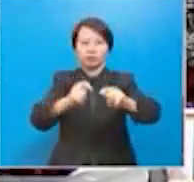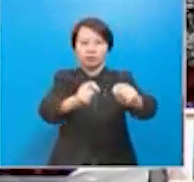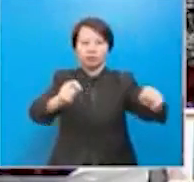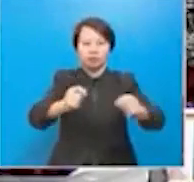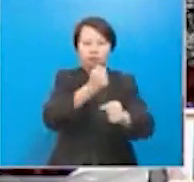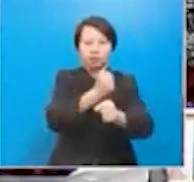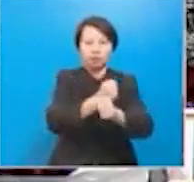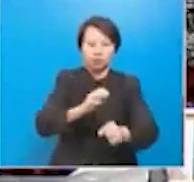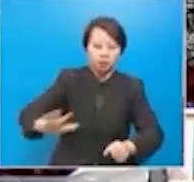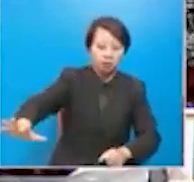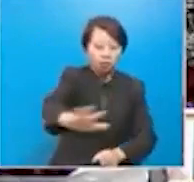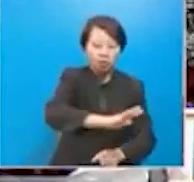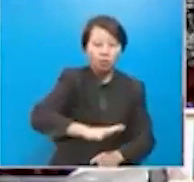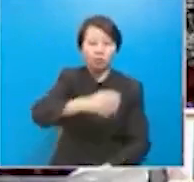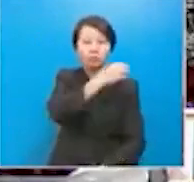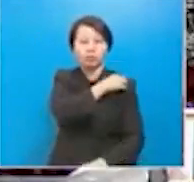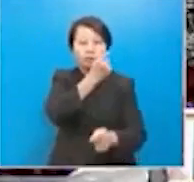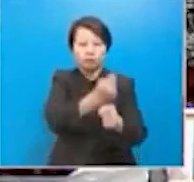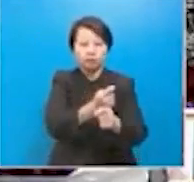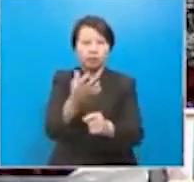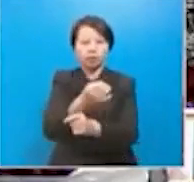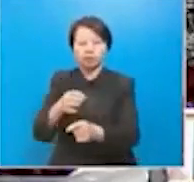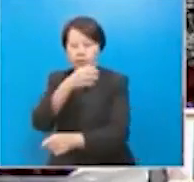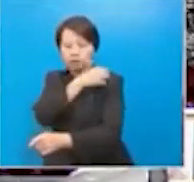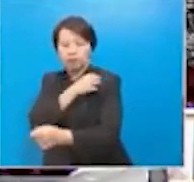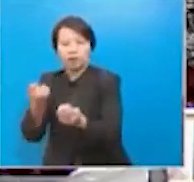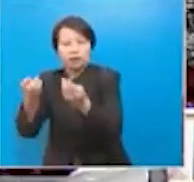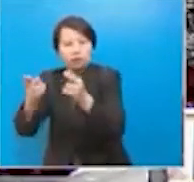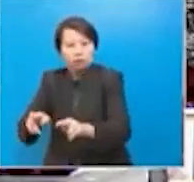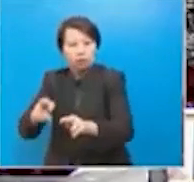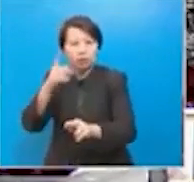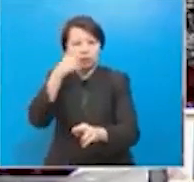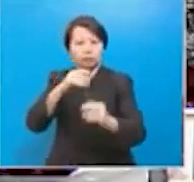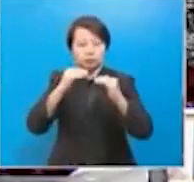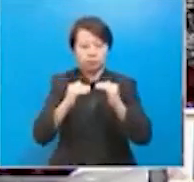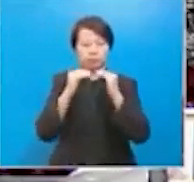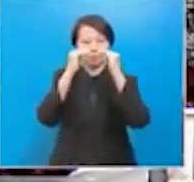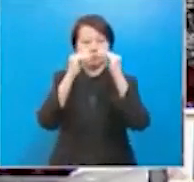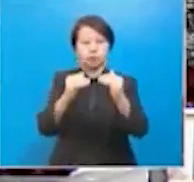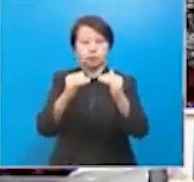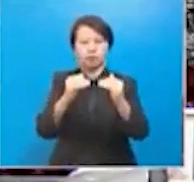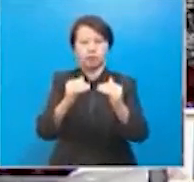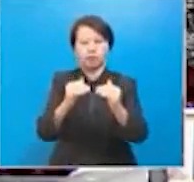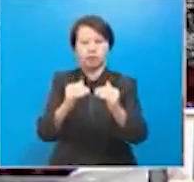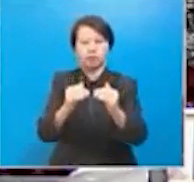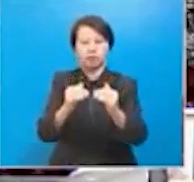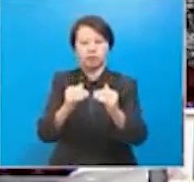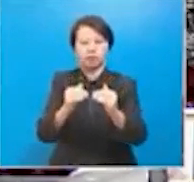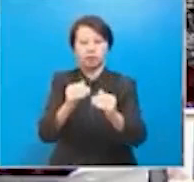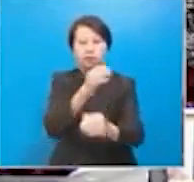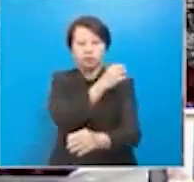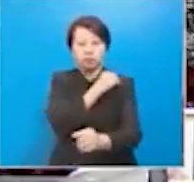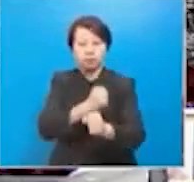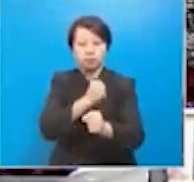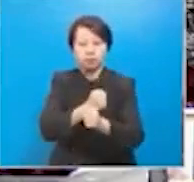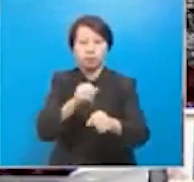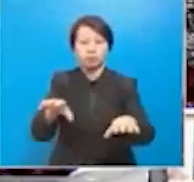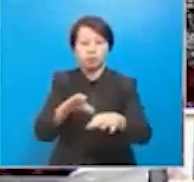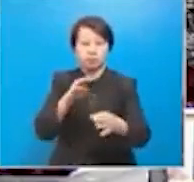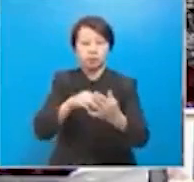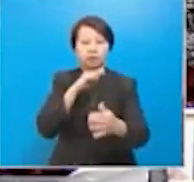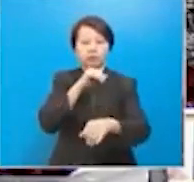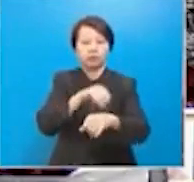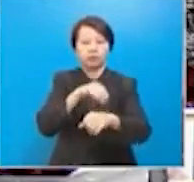di kalangan pegawai latihan tetap dan kontrak bagi meningkatkan motivasi pegawai semasa melaksanakan tugas. Dan